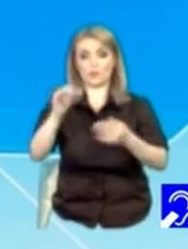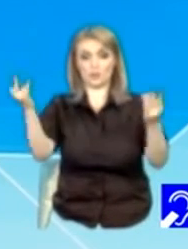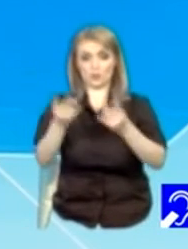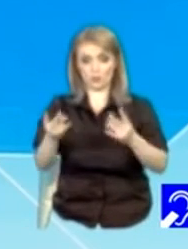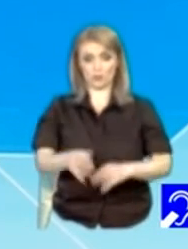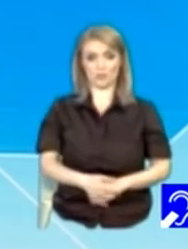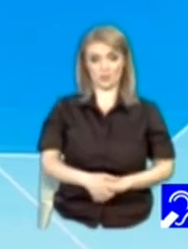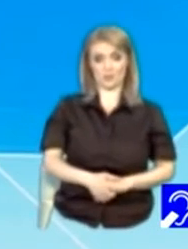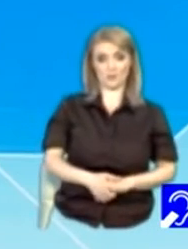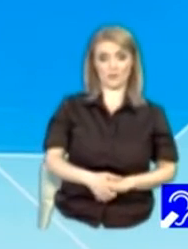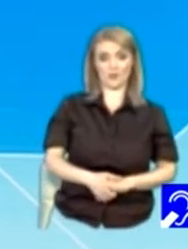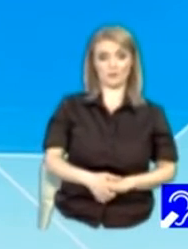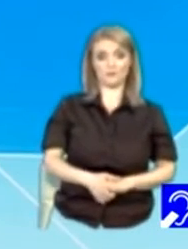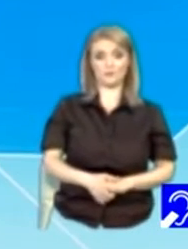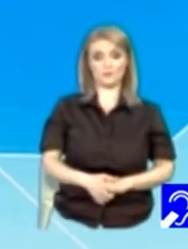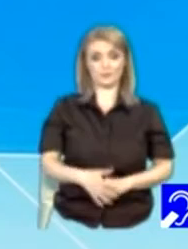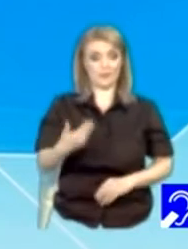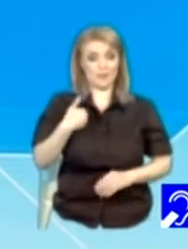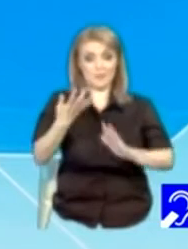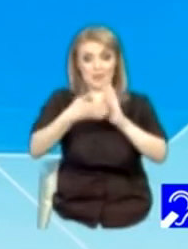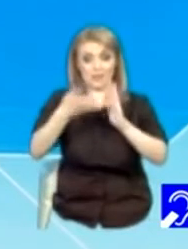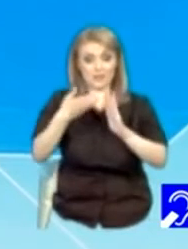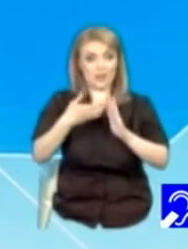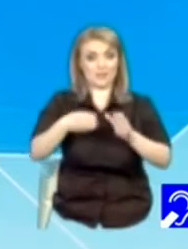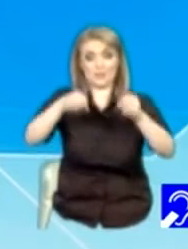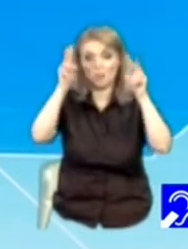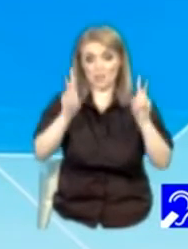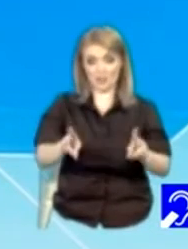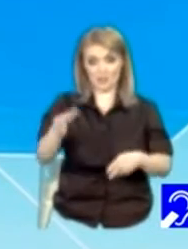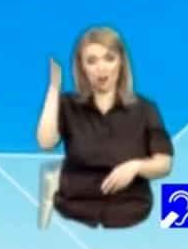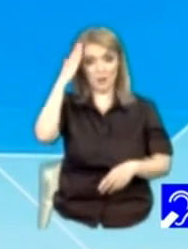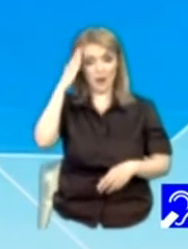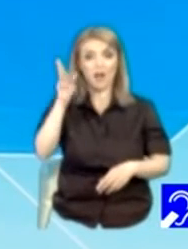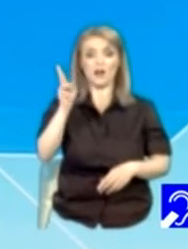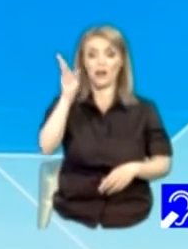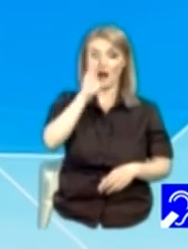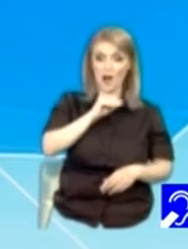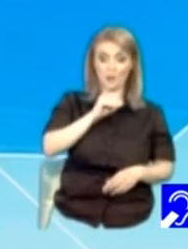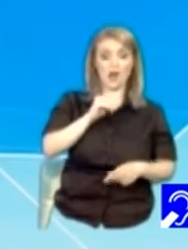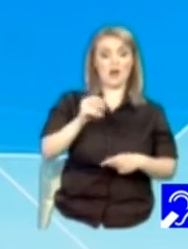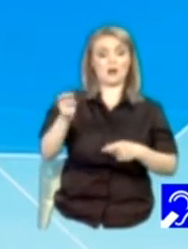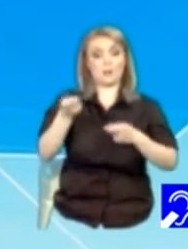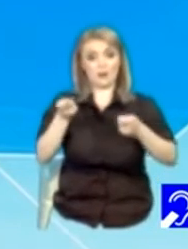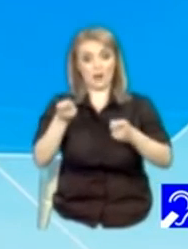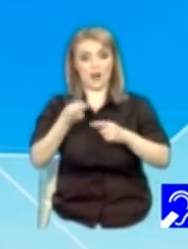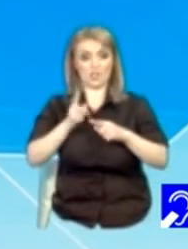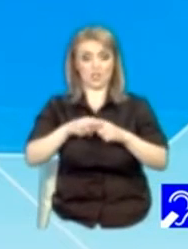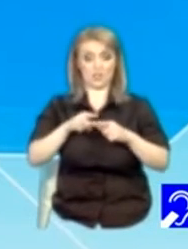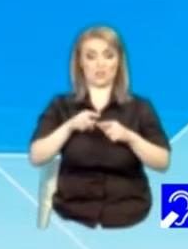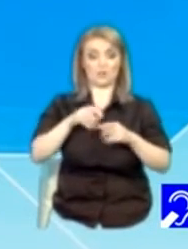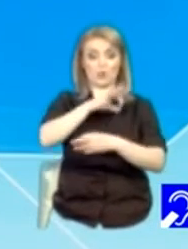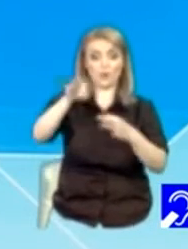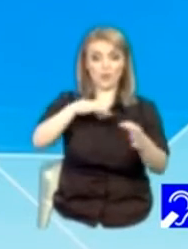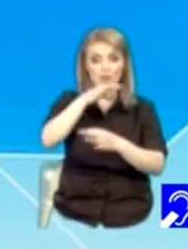Ducem lipsă și de specialiști competenți care ar putea să administreze corect proiectele și să le atragă pe cele